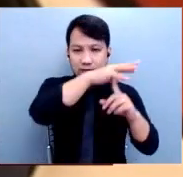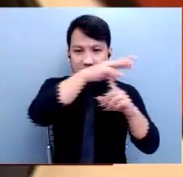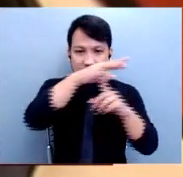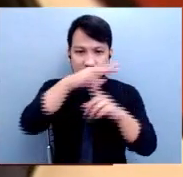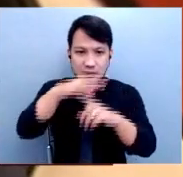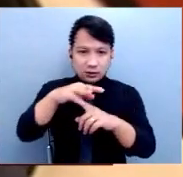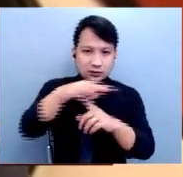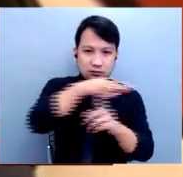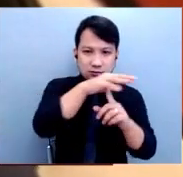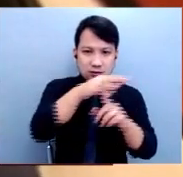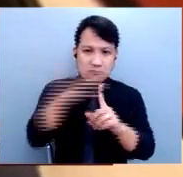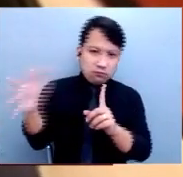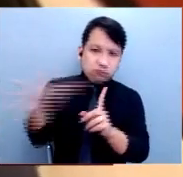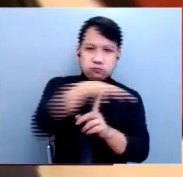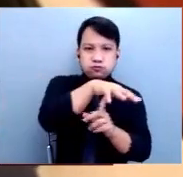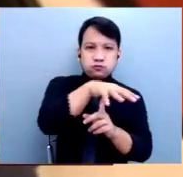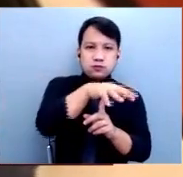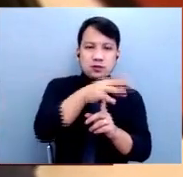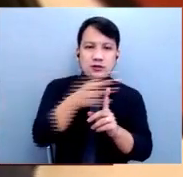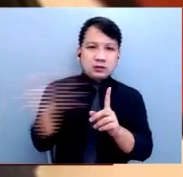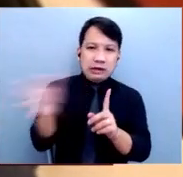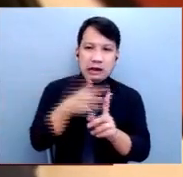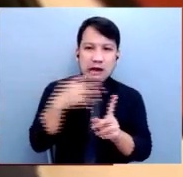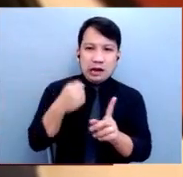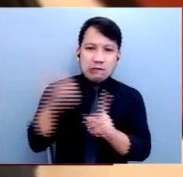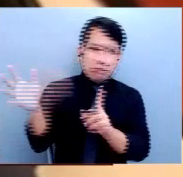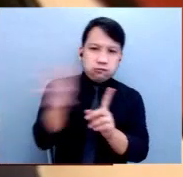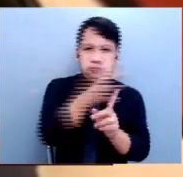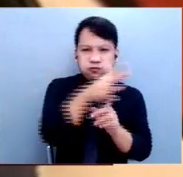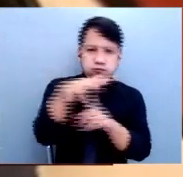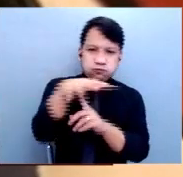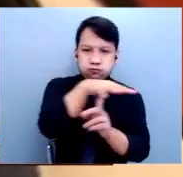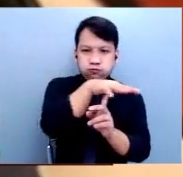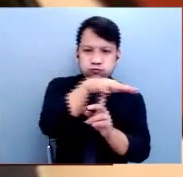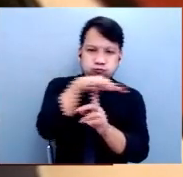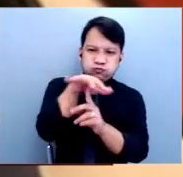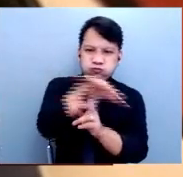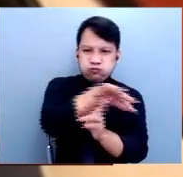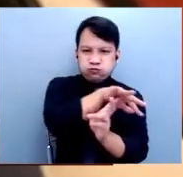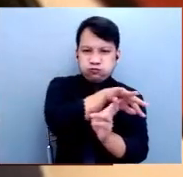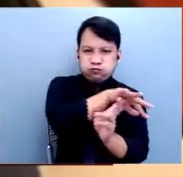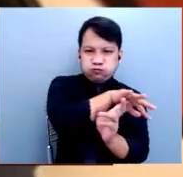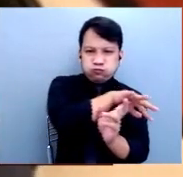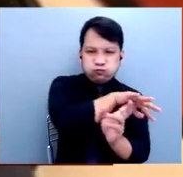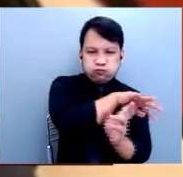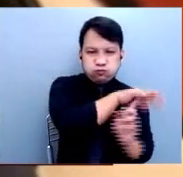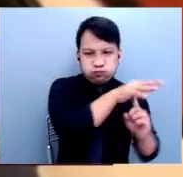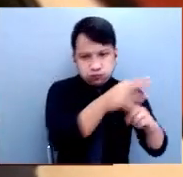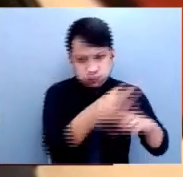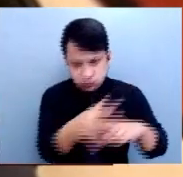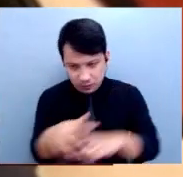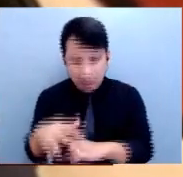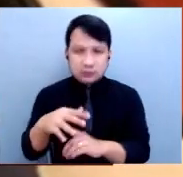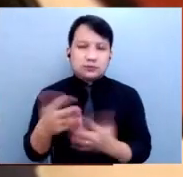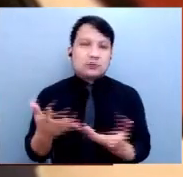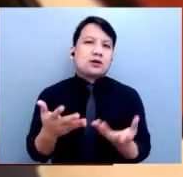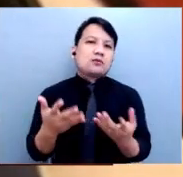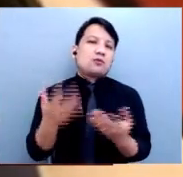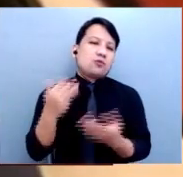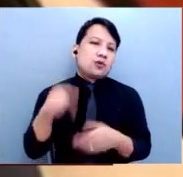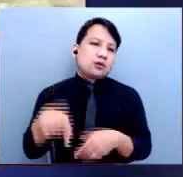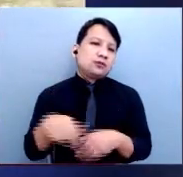may humampas na malakas na hangin sa kanila. So medyo yun ang nag-trigger kung bakit sila